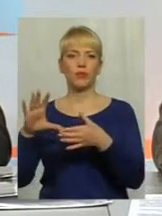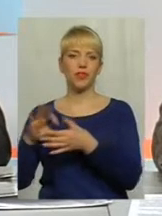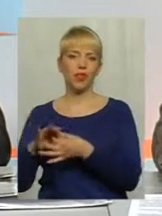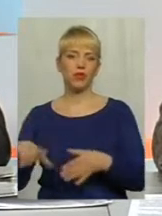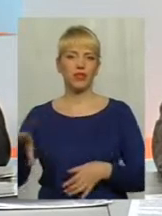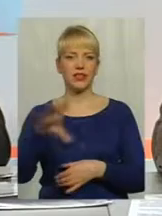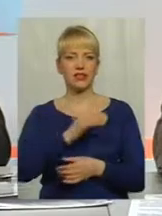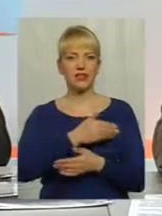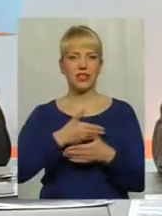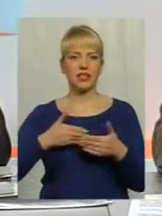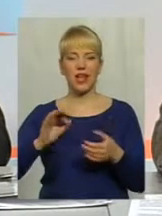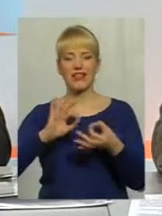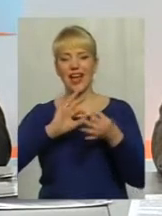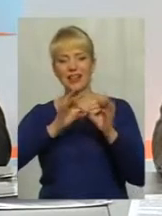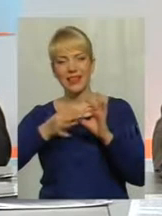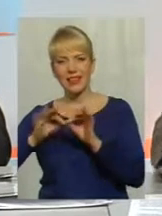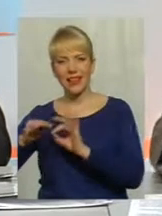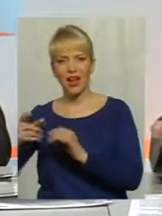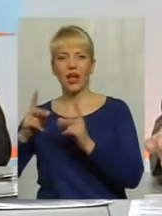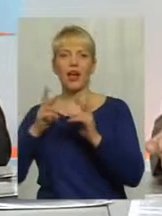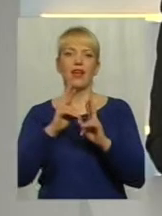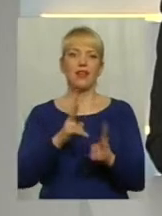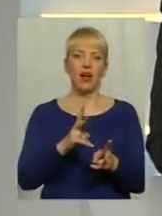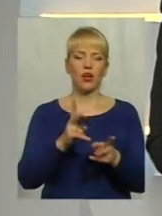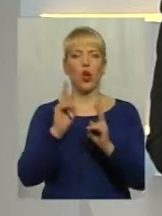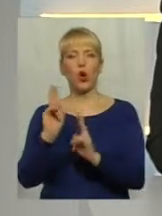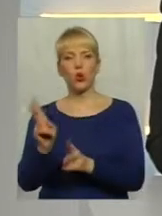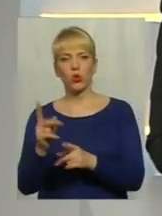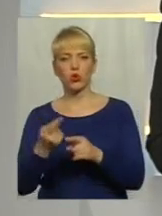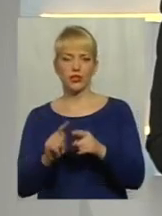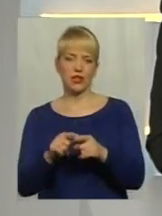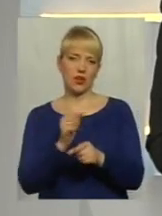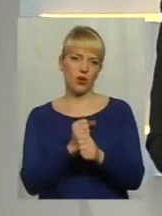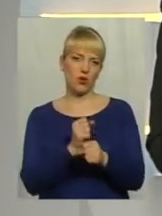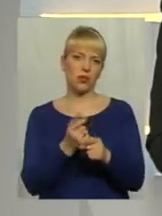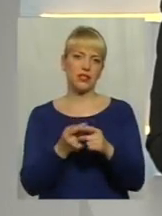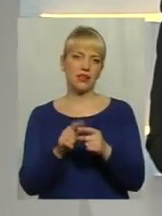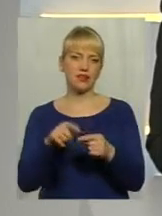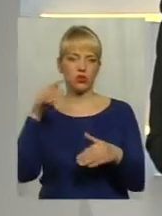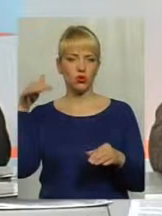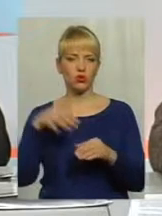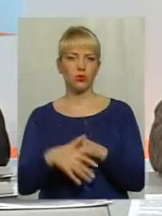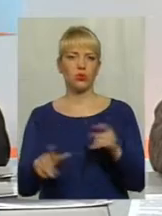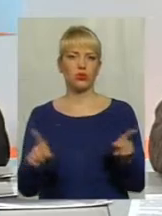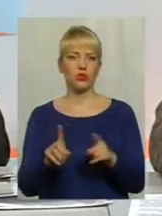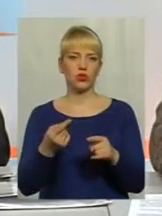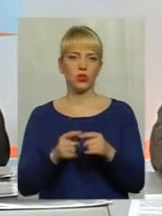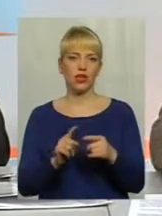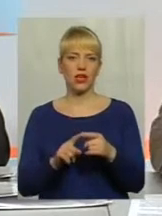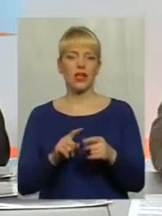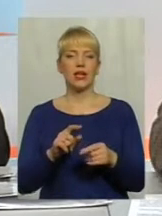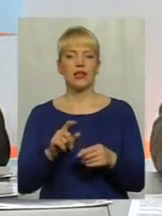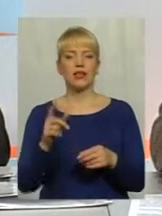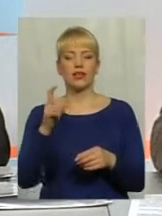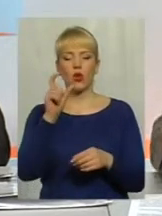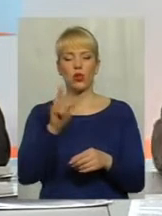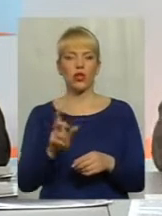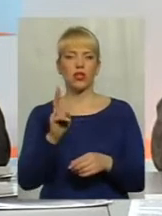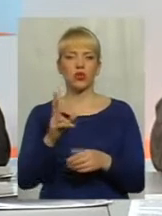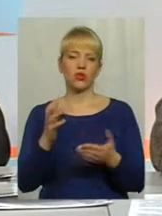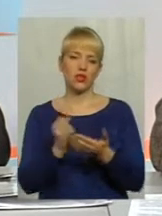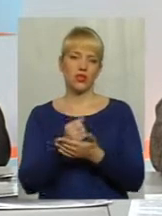Зрозуміло? А вже деталі, як хто це робить, це вже зрозуміло, що це залеж від тої людини, де вона знайде